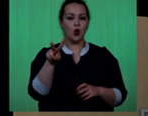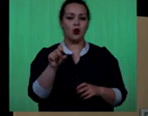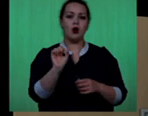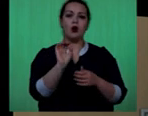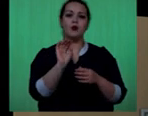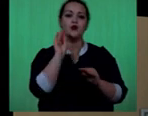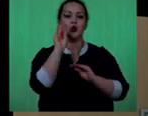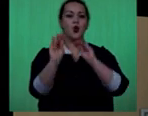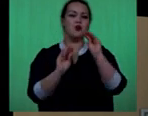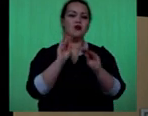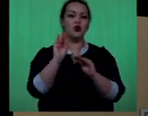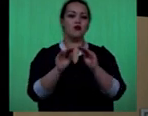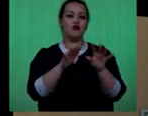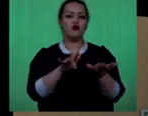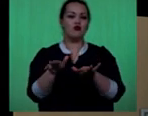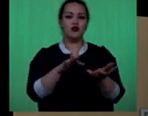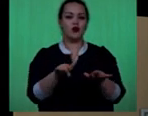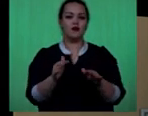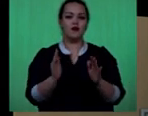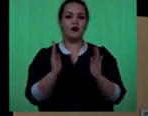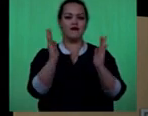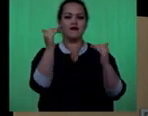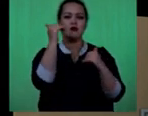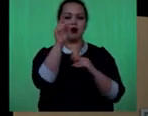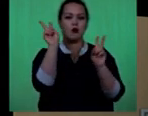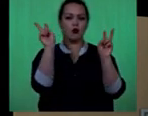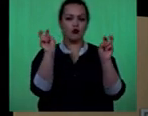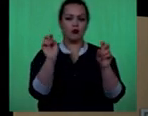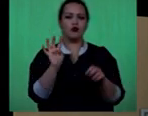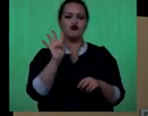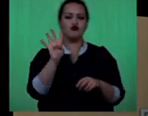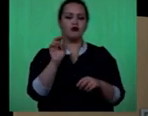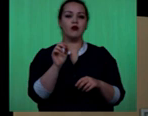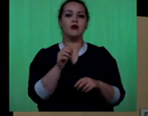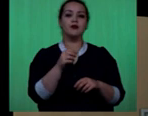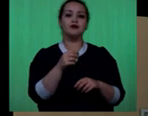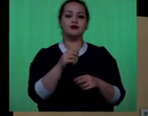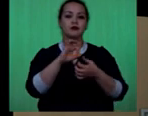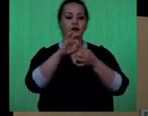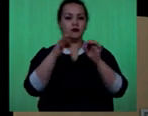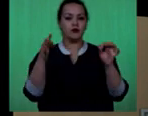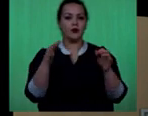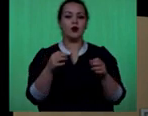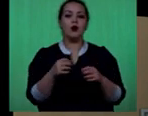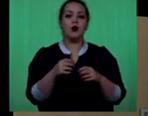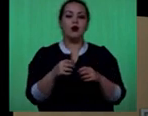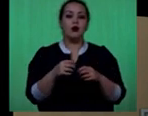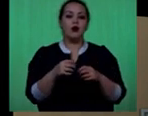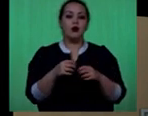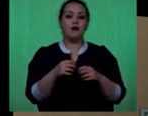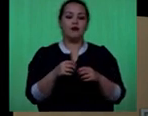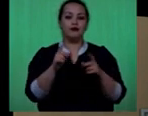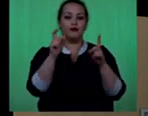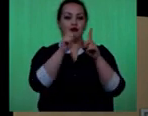действия в рамках темы четвертая строка фраза несущая определенный смысл и